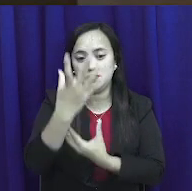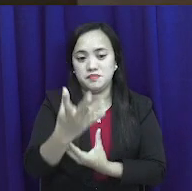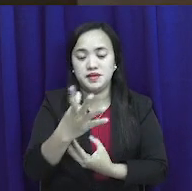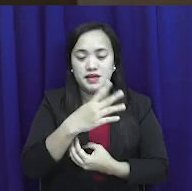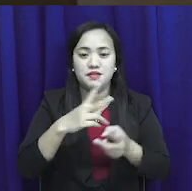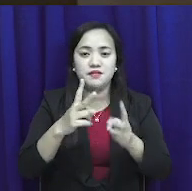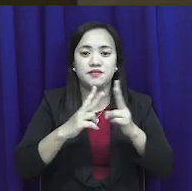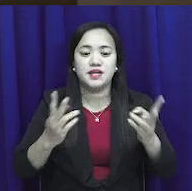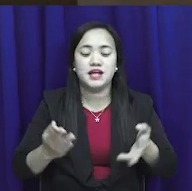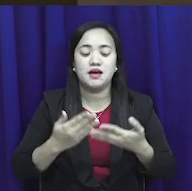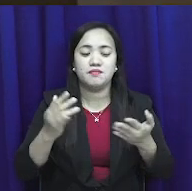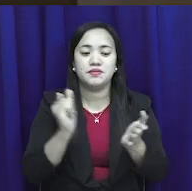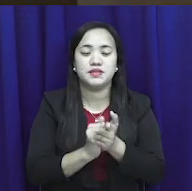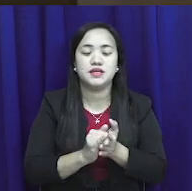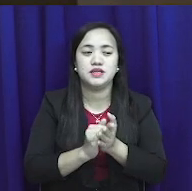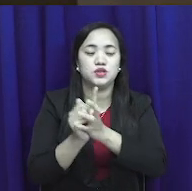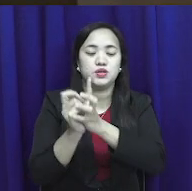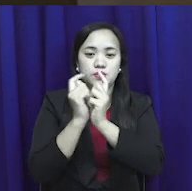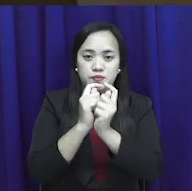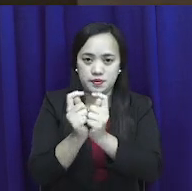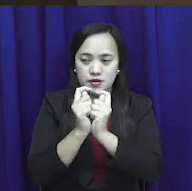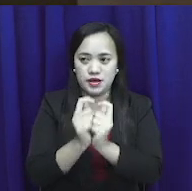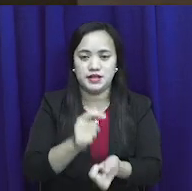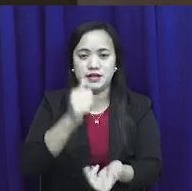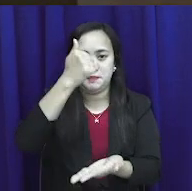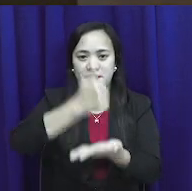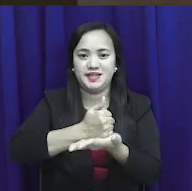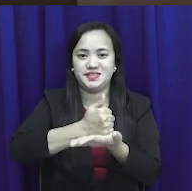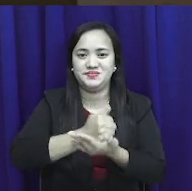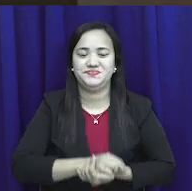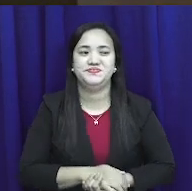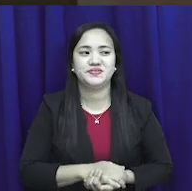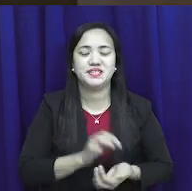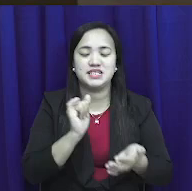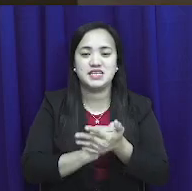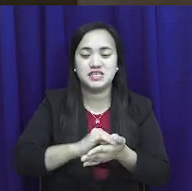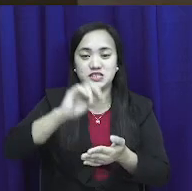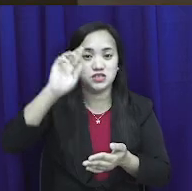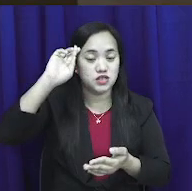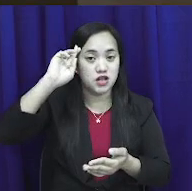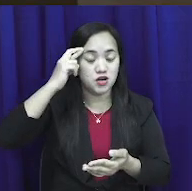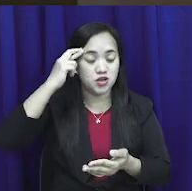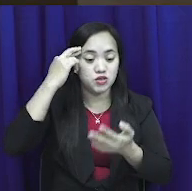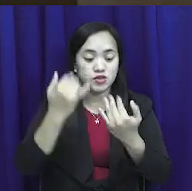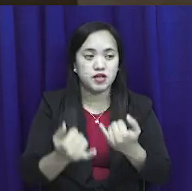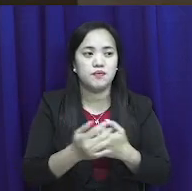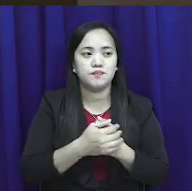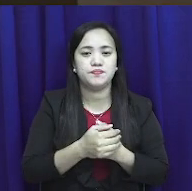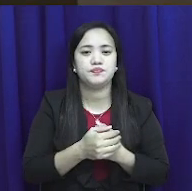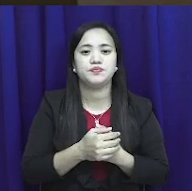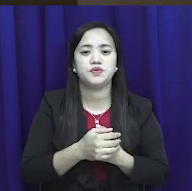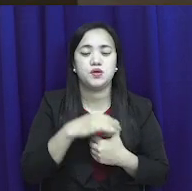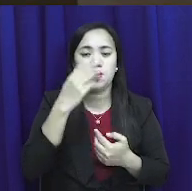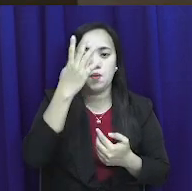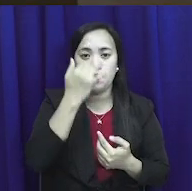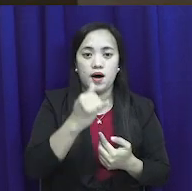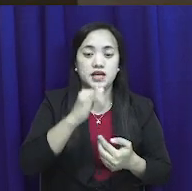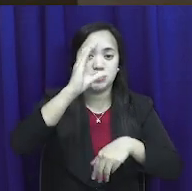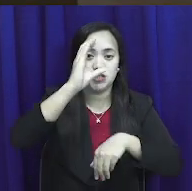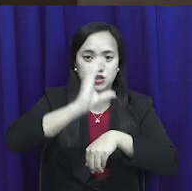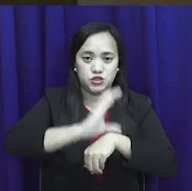pamilya na nagsasama-sama y that's the reason kaya ito mga kapatid that's the reason why